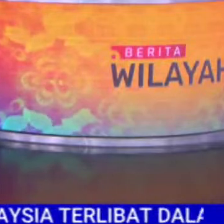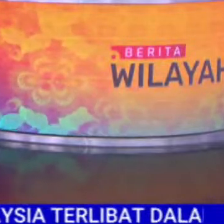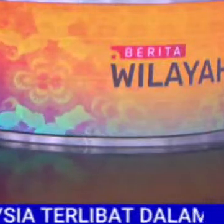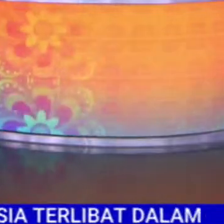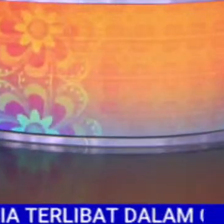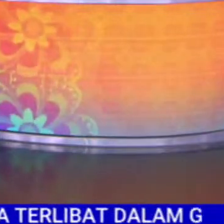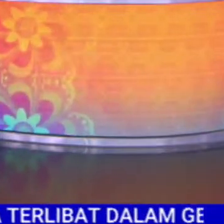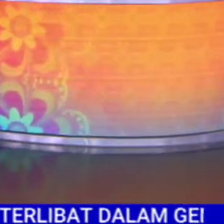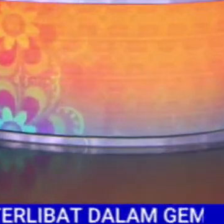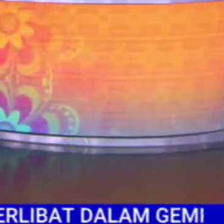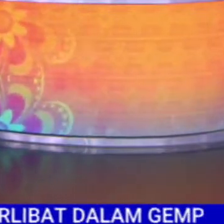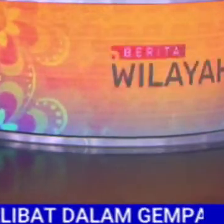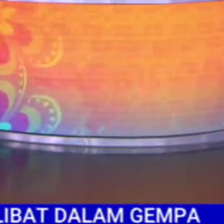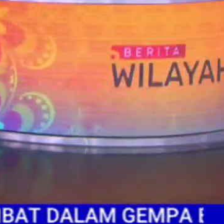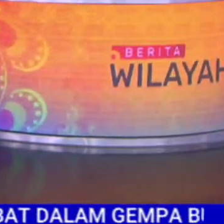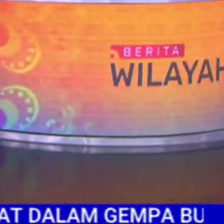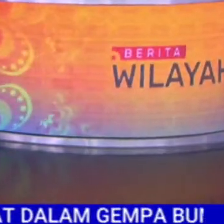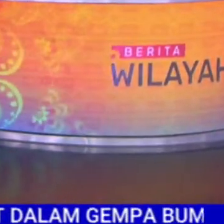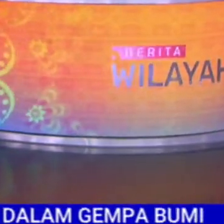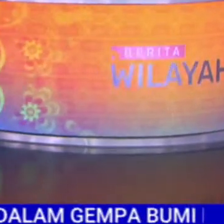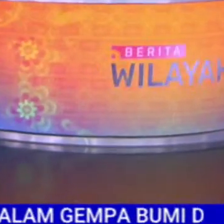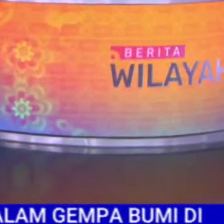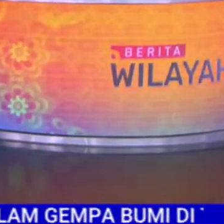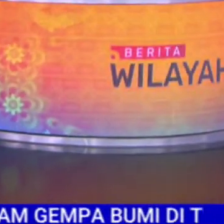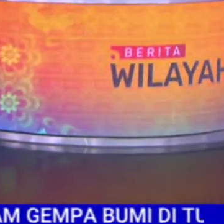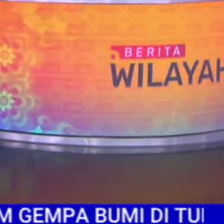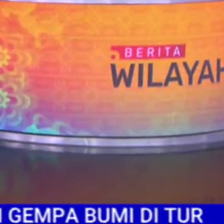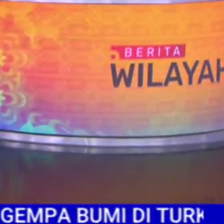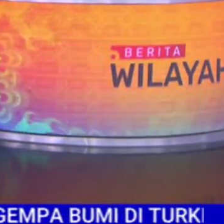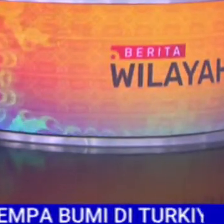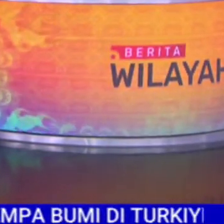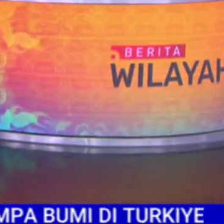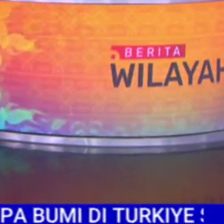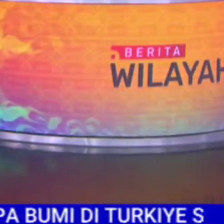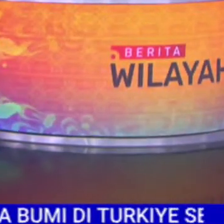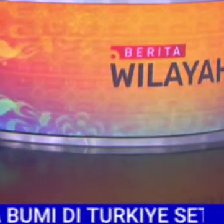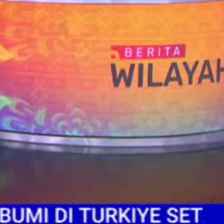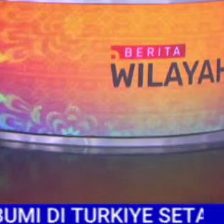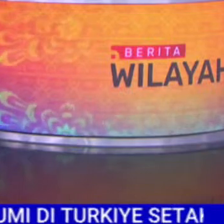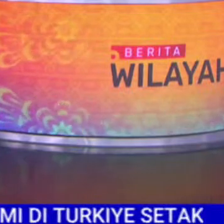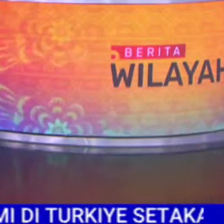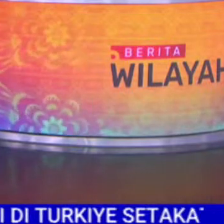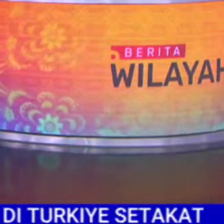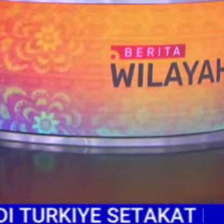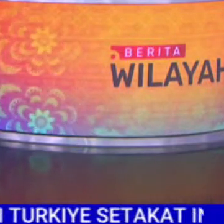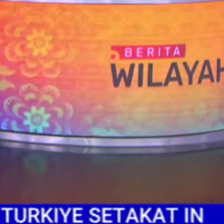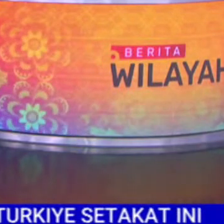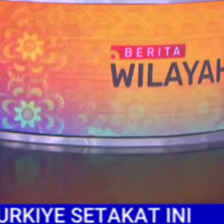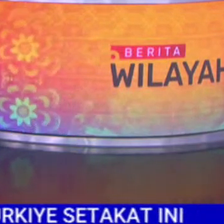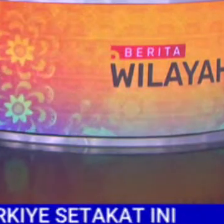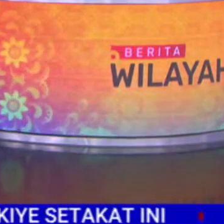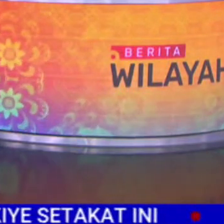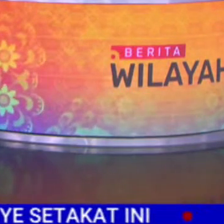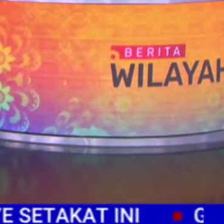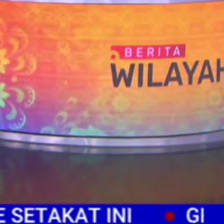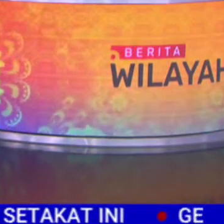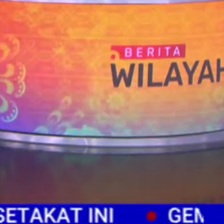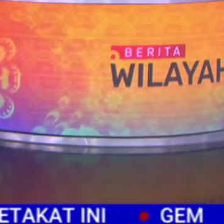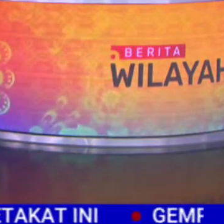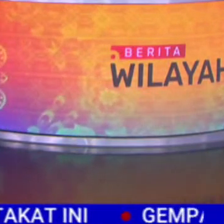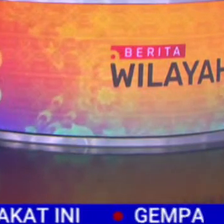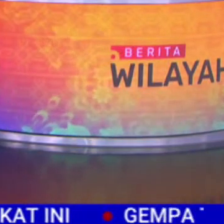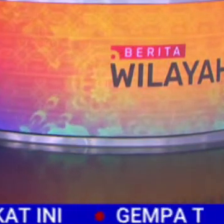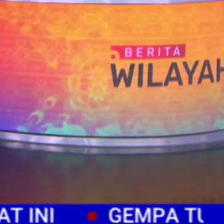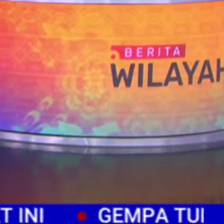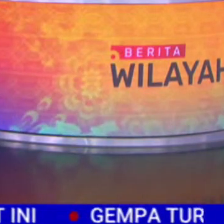Assalamualaikum, salam Malaysia Medani. Edisi Isnin 6 Februari 2023. Berita wilayah membawakan laporan terkini seluruh negara. Saya